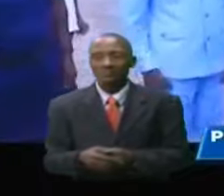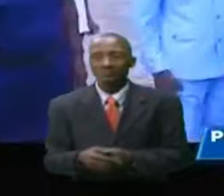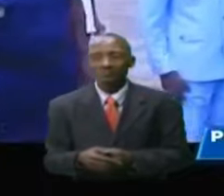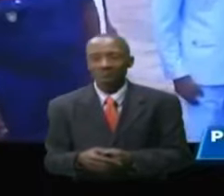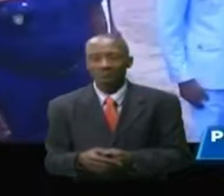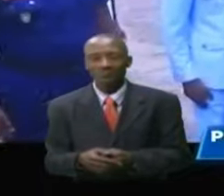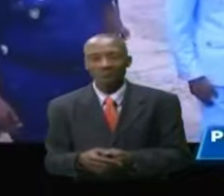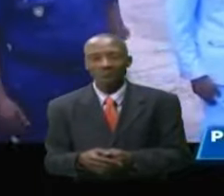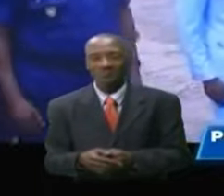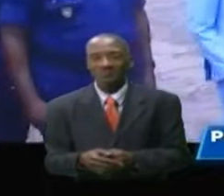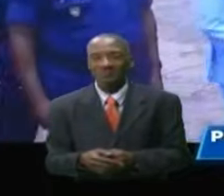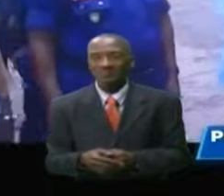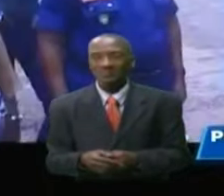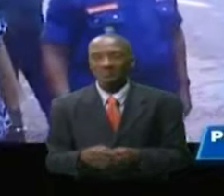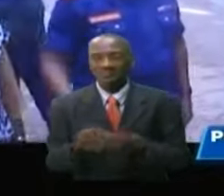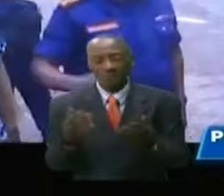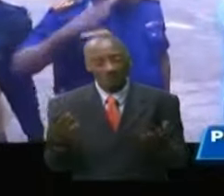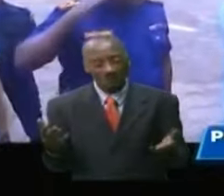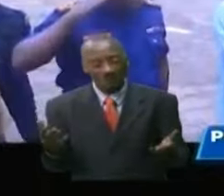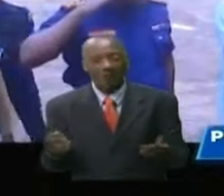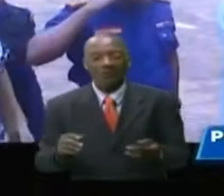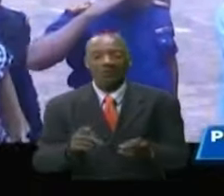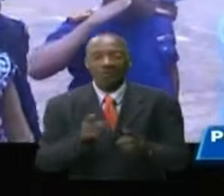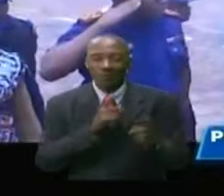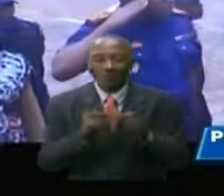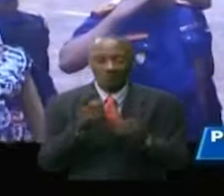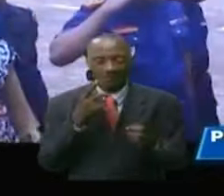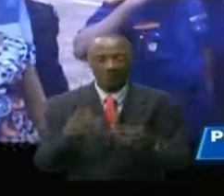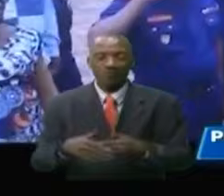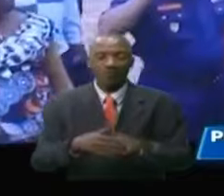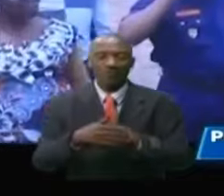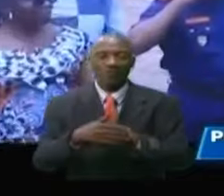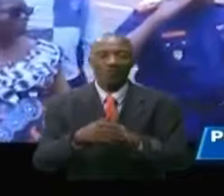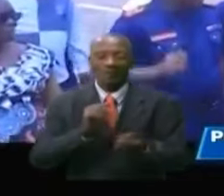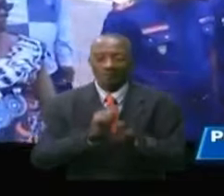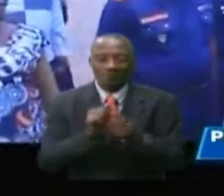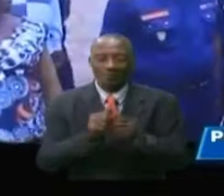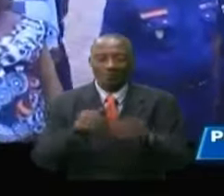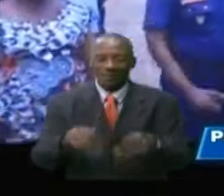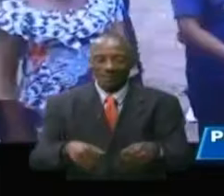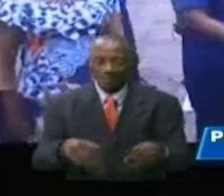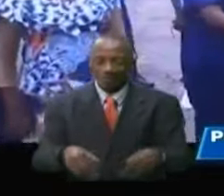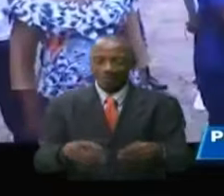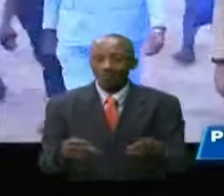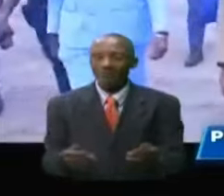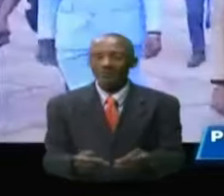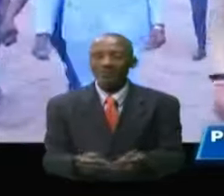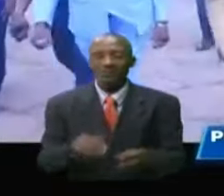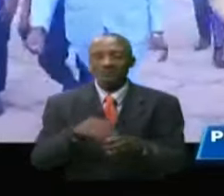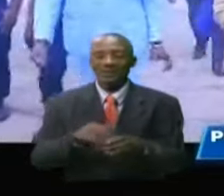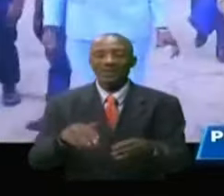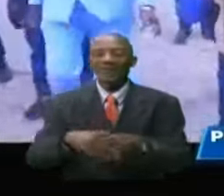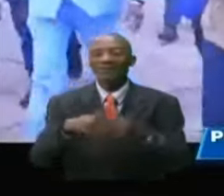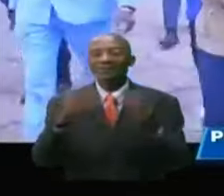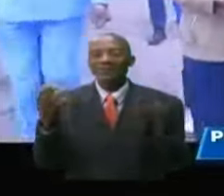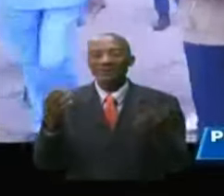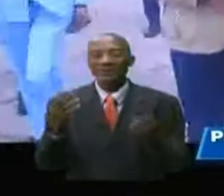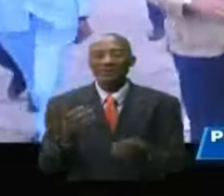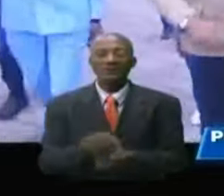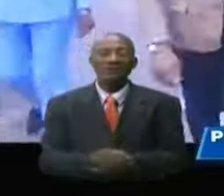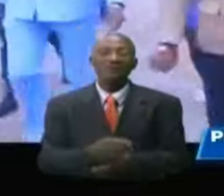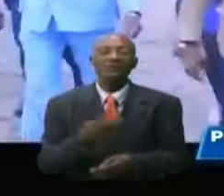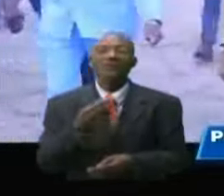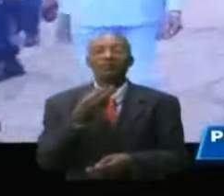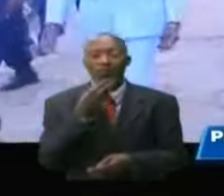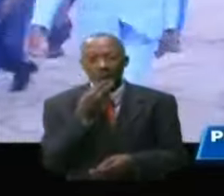caravane agricole a coïncidé avec une nouvelle crise de maïs dans cette ville du Kasaï oriental. Face à cette situation, le